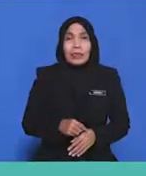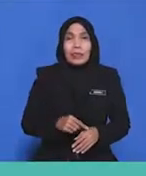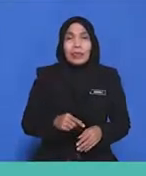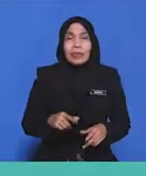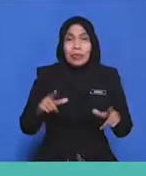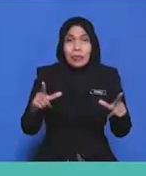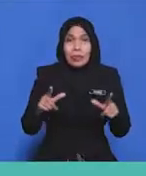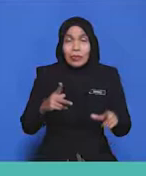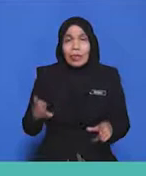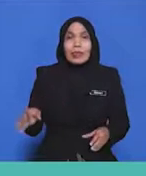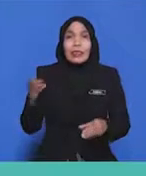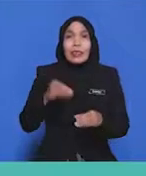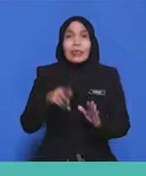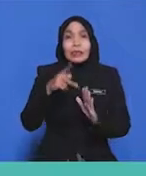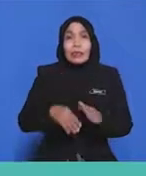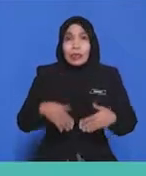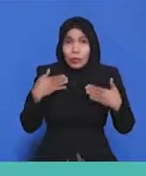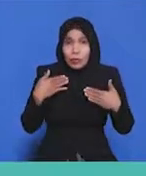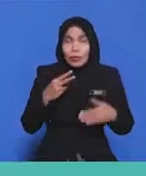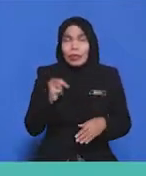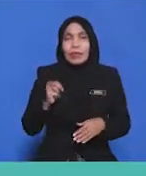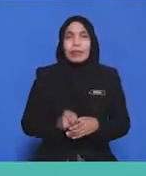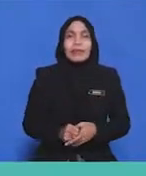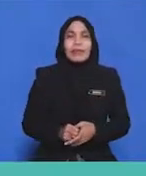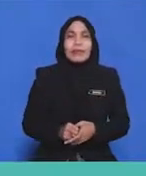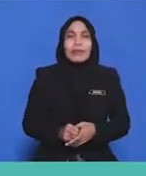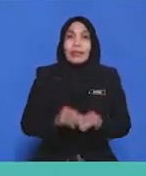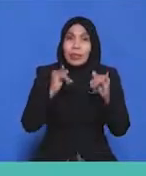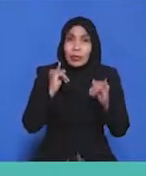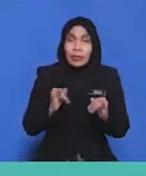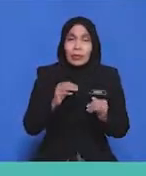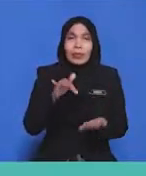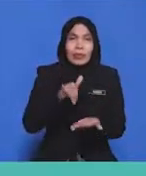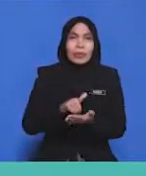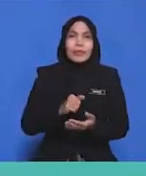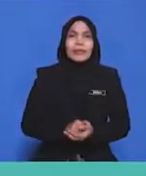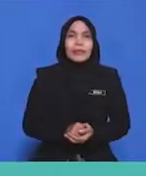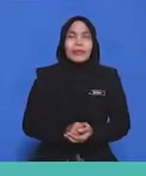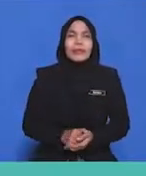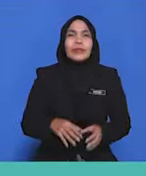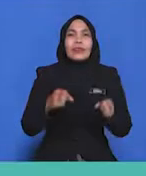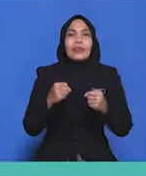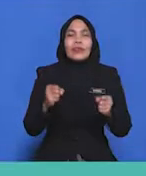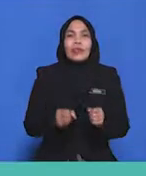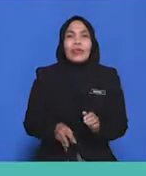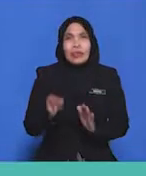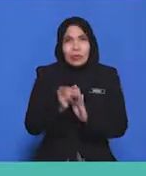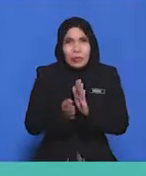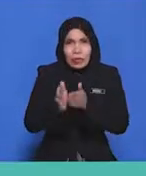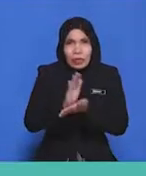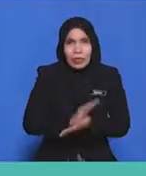kehidupan sebenar individu tersebut. Dalam konteks ini juga, sukan menjadi alat